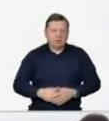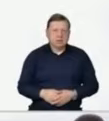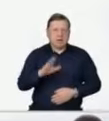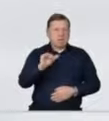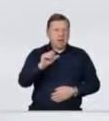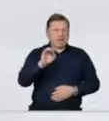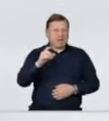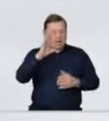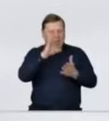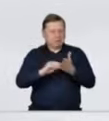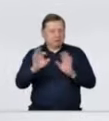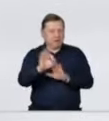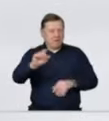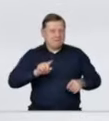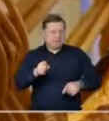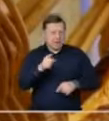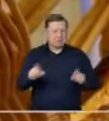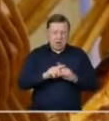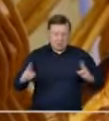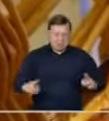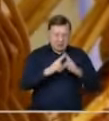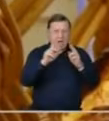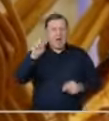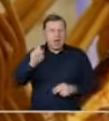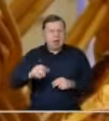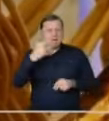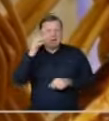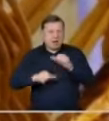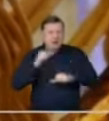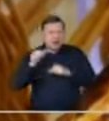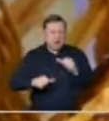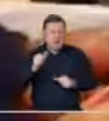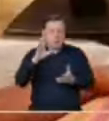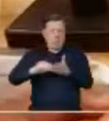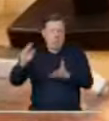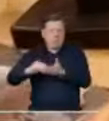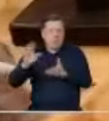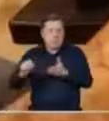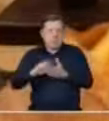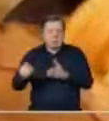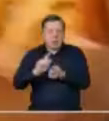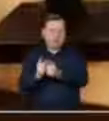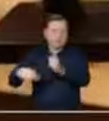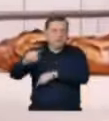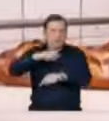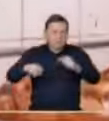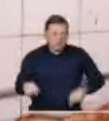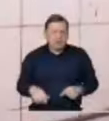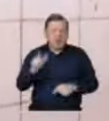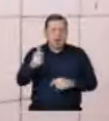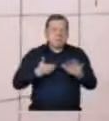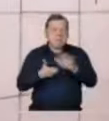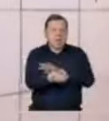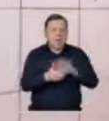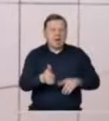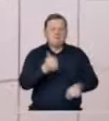symbolem Francji, tak samo rozpoznawalnym jak wieża Eiffla, lecz w sklepach już od lat panoszą się jej podróbki, masowo produkowane przez wielkie sieci handlowe. Zdaniem piekarzy